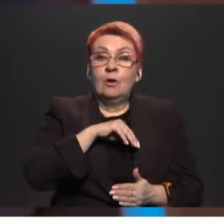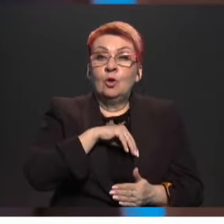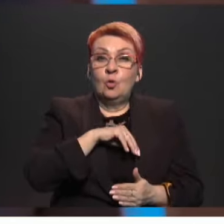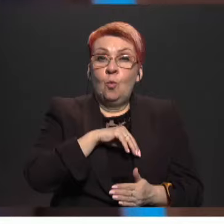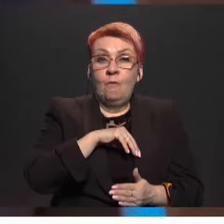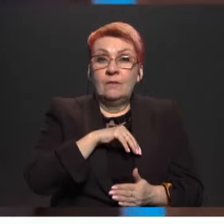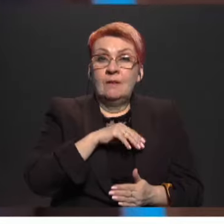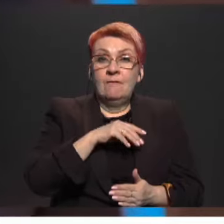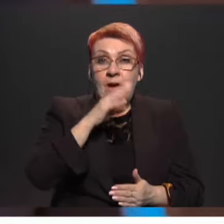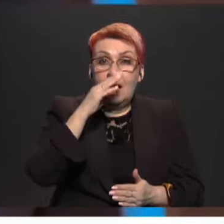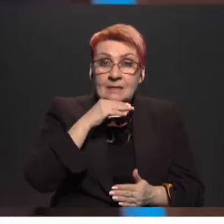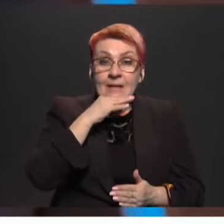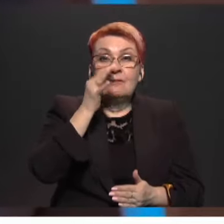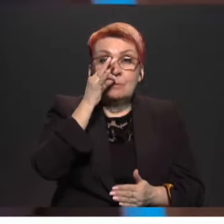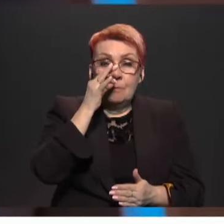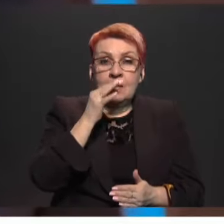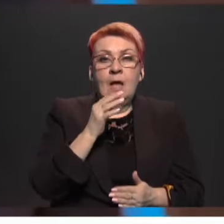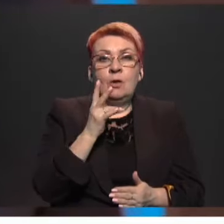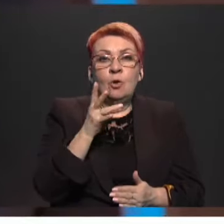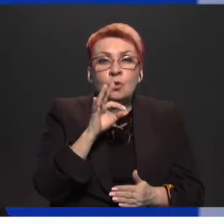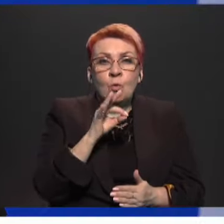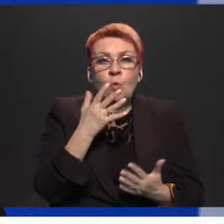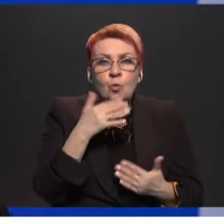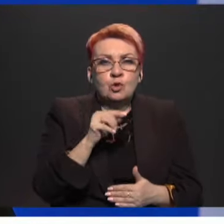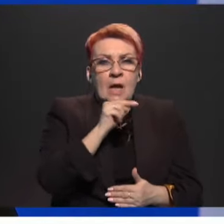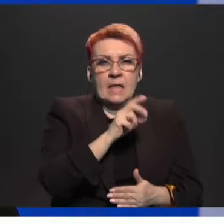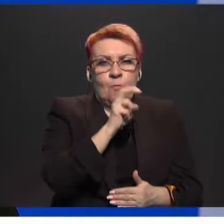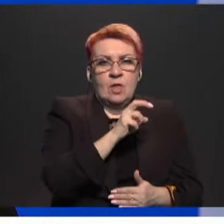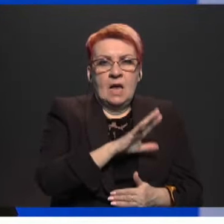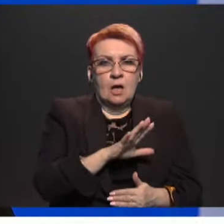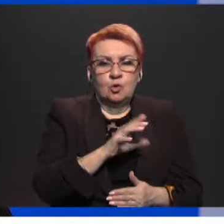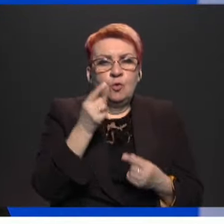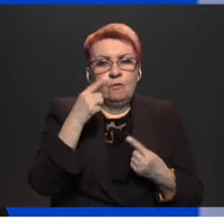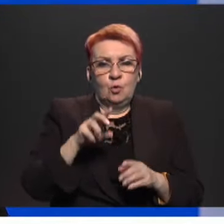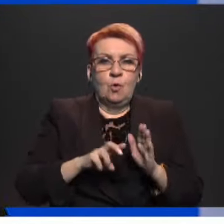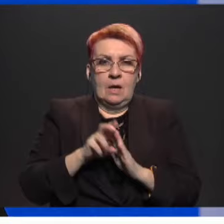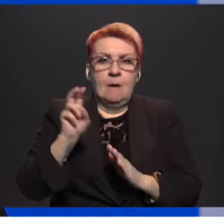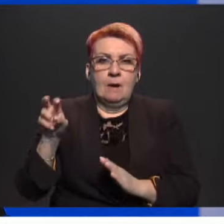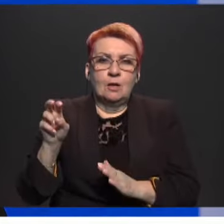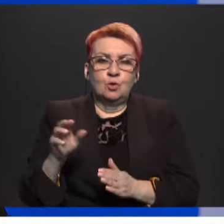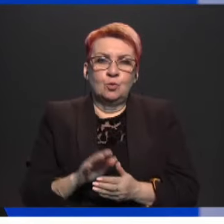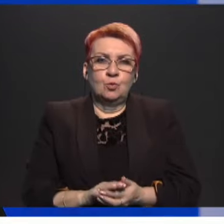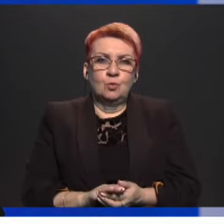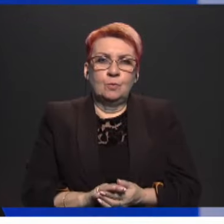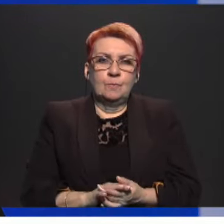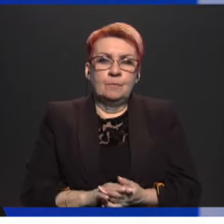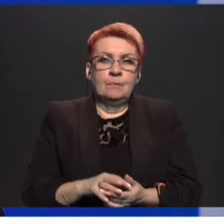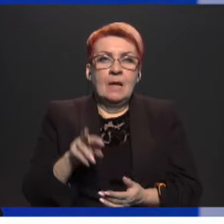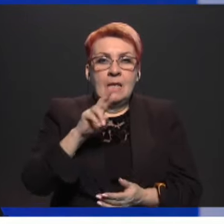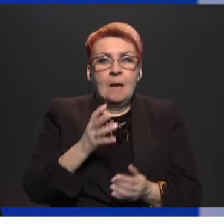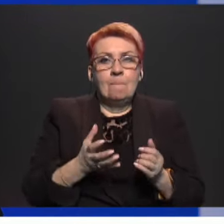келейной молитве и в другом храме. Спасибо. Что скажете? Ну, во-первых, я все-таки поддерживаю ту